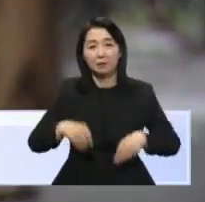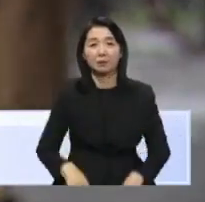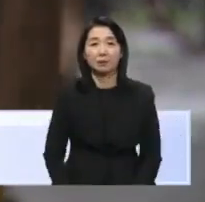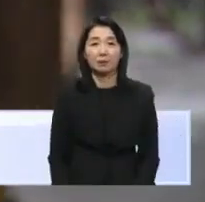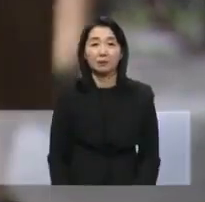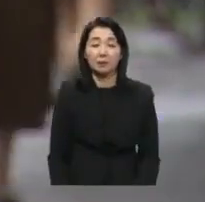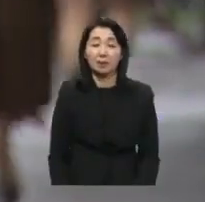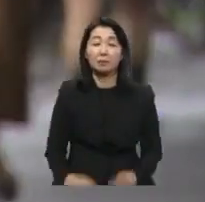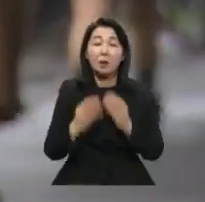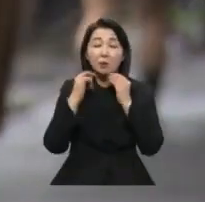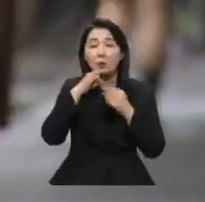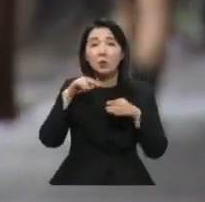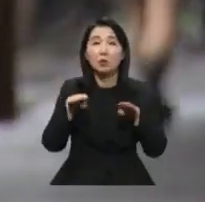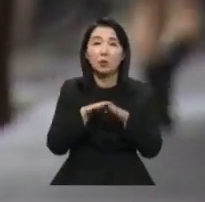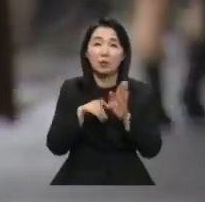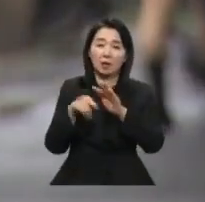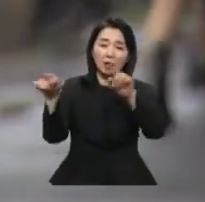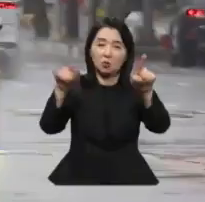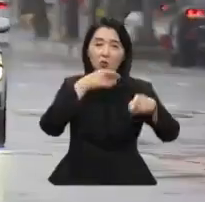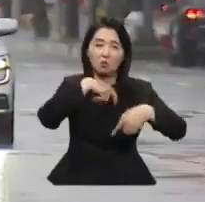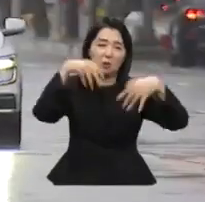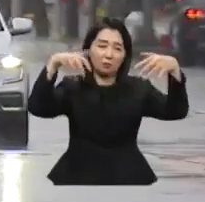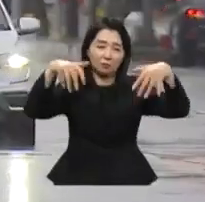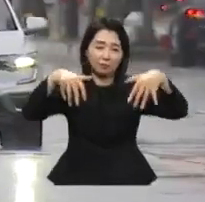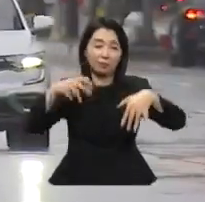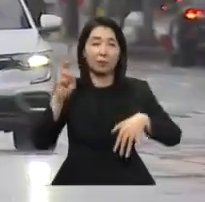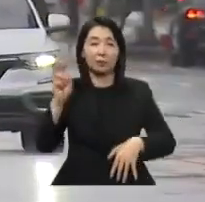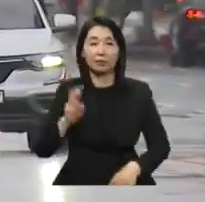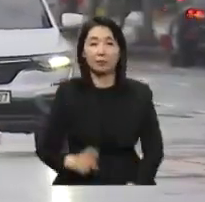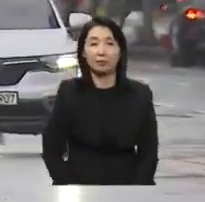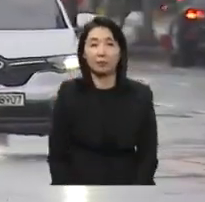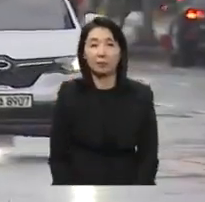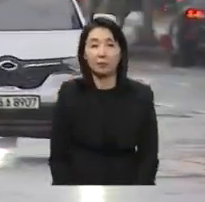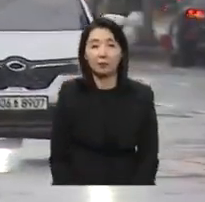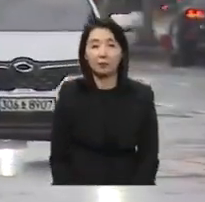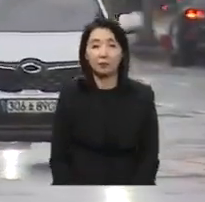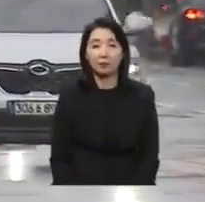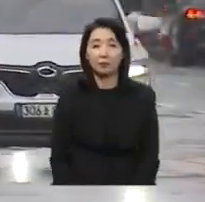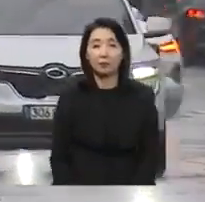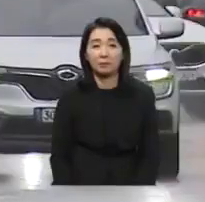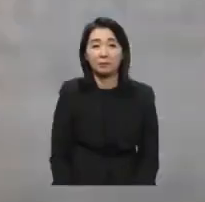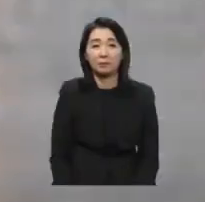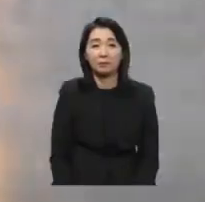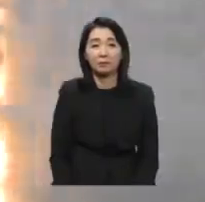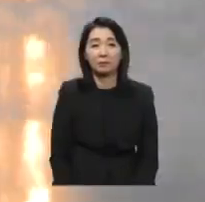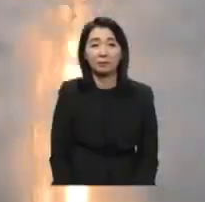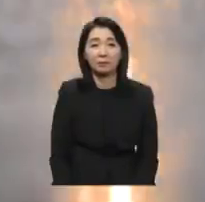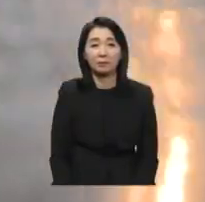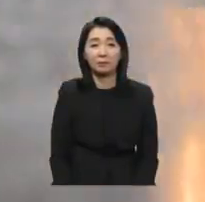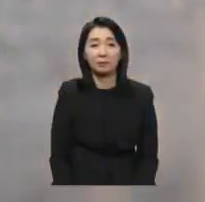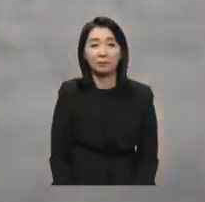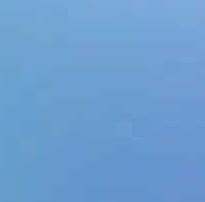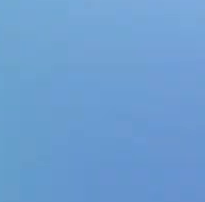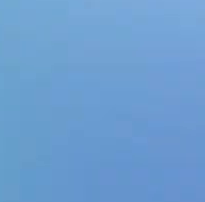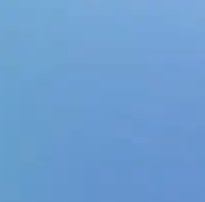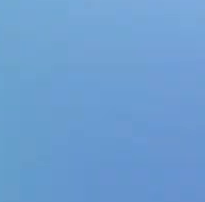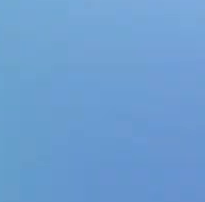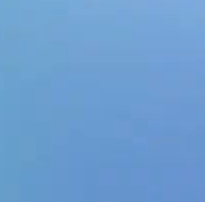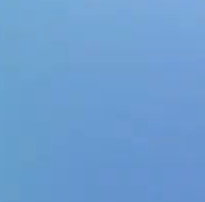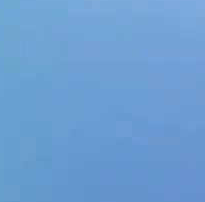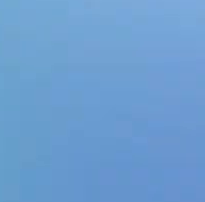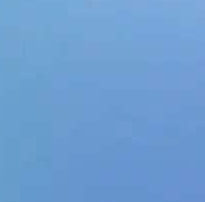주말에 다시 전국적으로 장막비가 내릴 것으로 보입니다 지금까지 보조국에서 JTBC 박소윤입니다